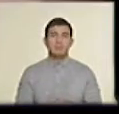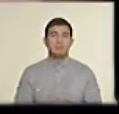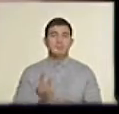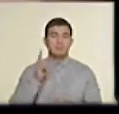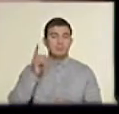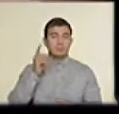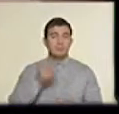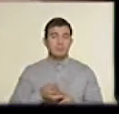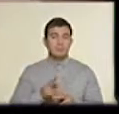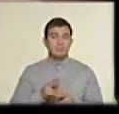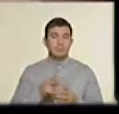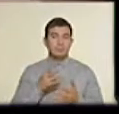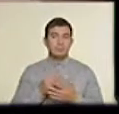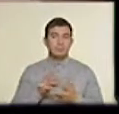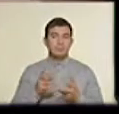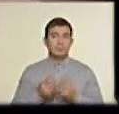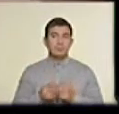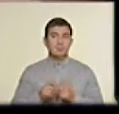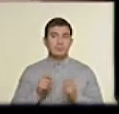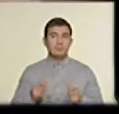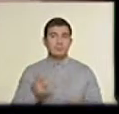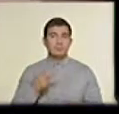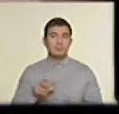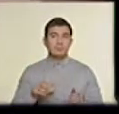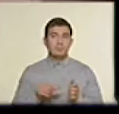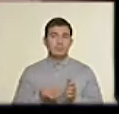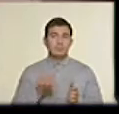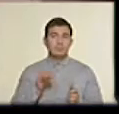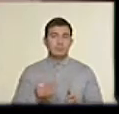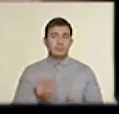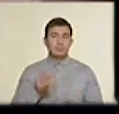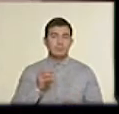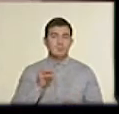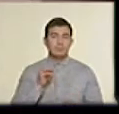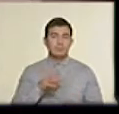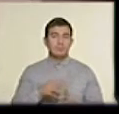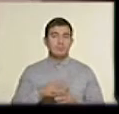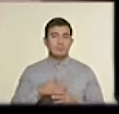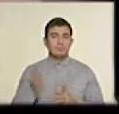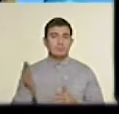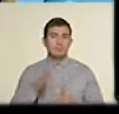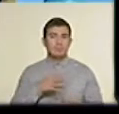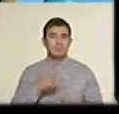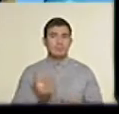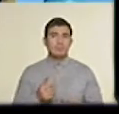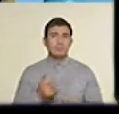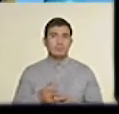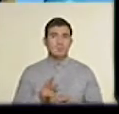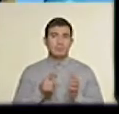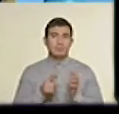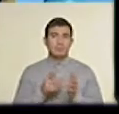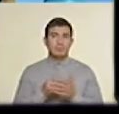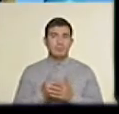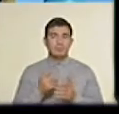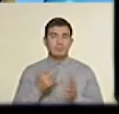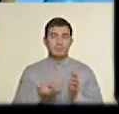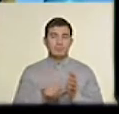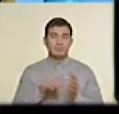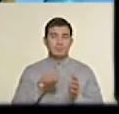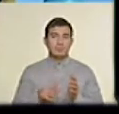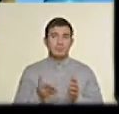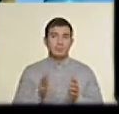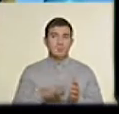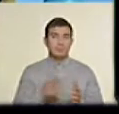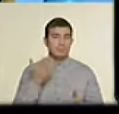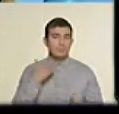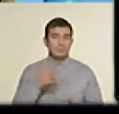Ajdodlarimiz bunyod etgan 36 mingdan ortiq tarixiy obidadan faqatgina bugungi kunda 7 mingtasigina saqlanib qolingan